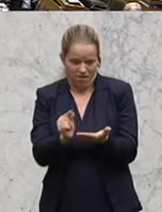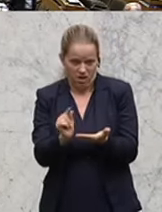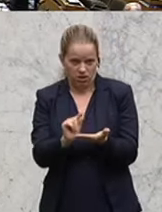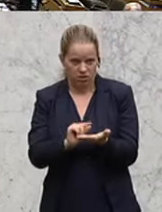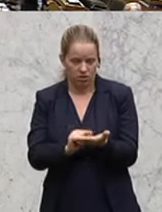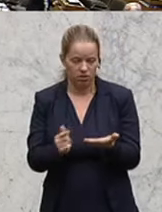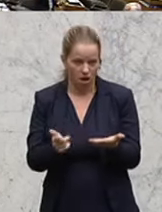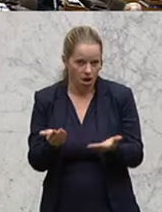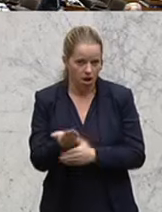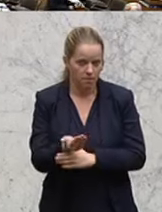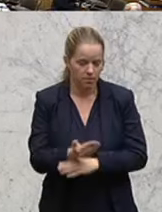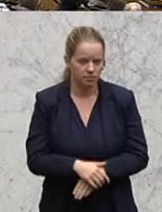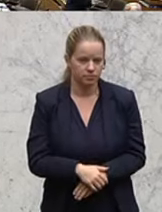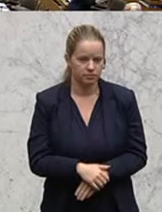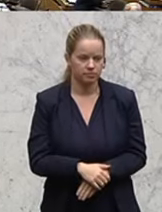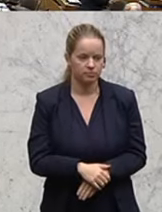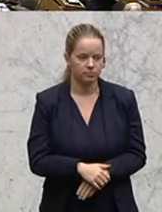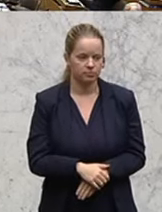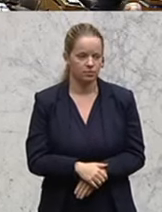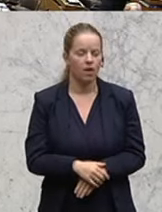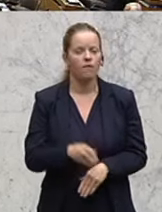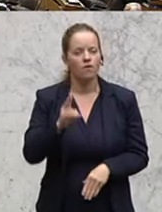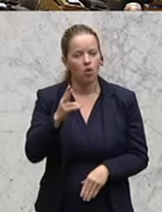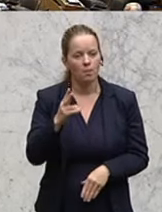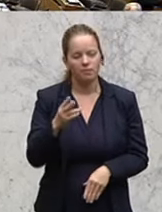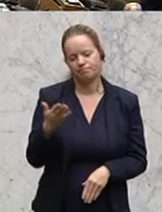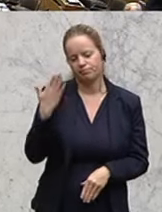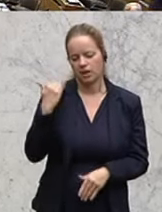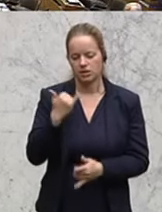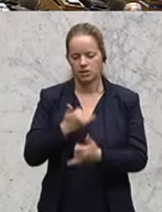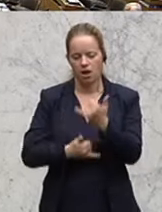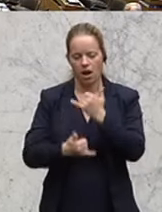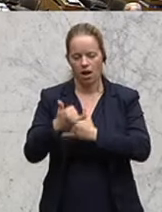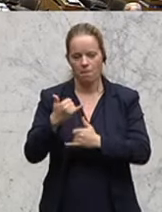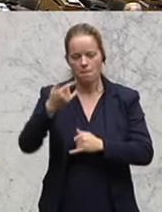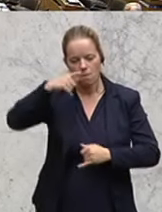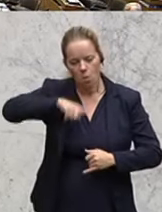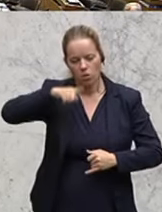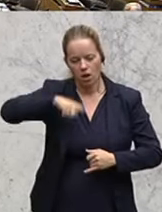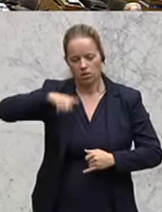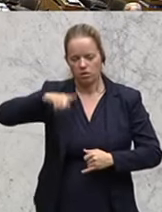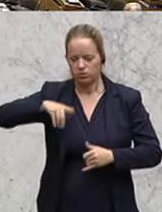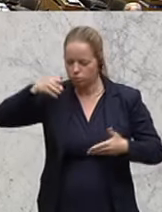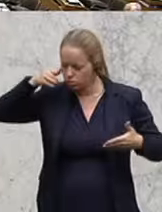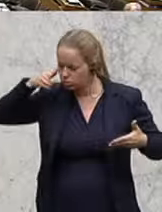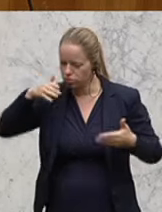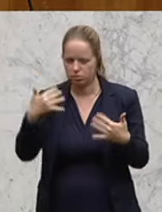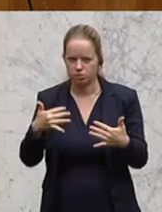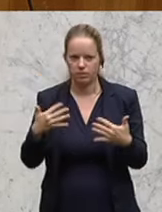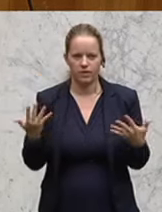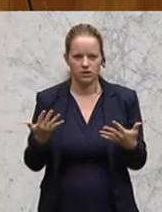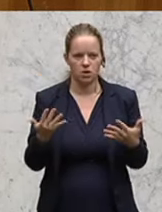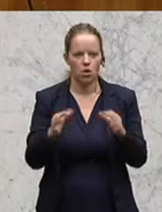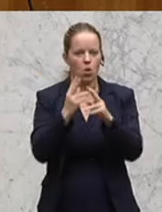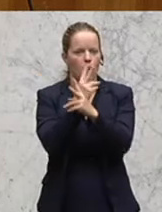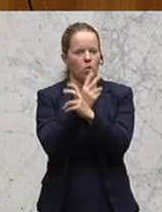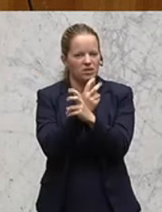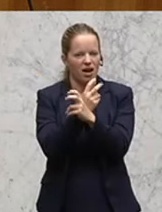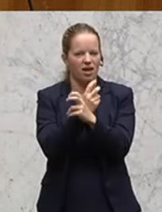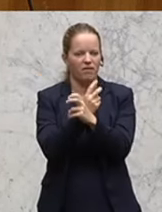In den letzten Jahren und in den letzten Monaten intensiviert, ist Österreich auf der